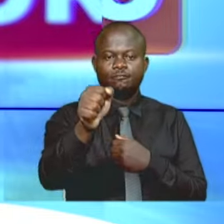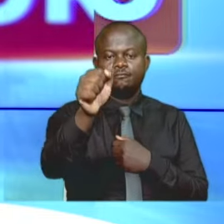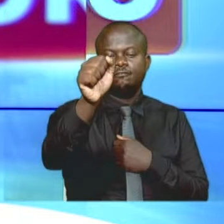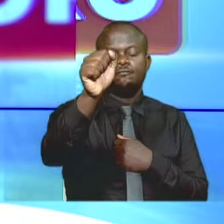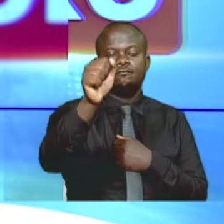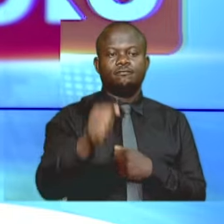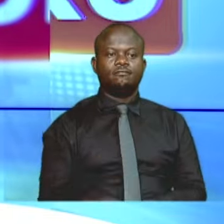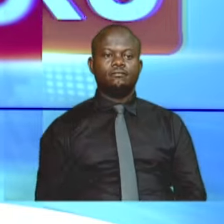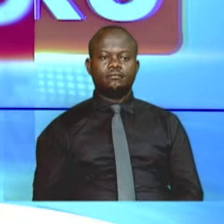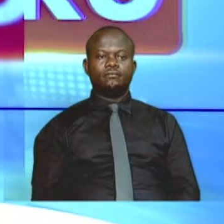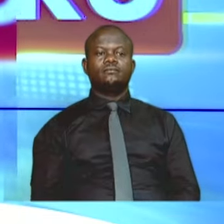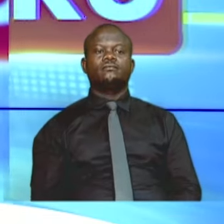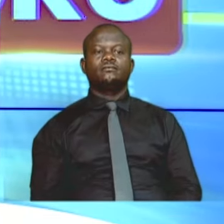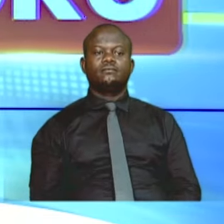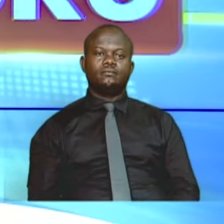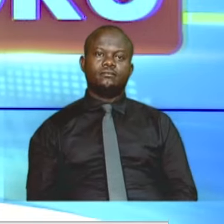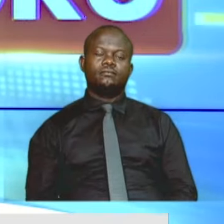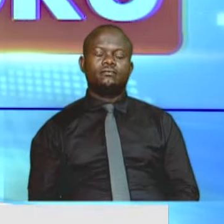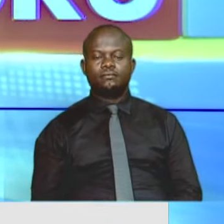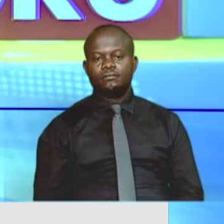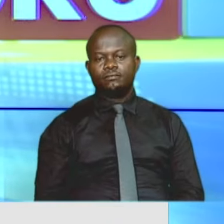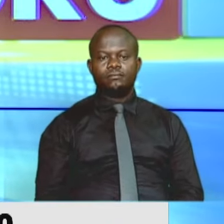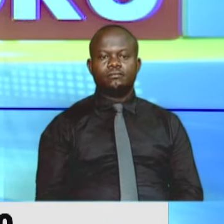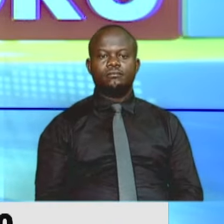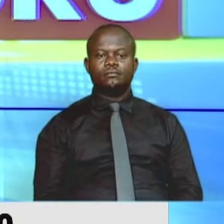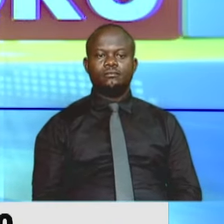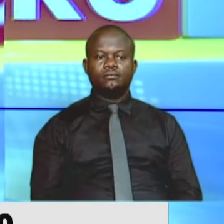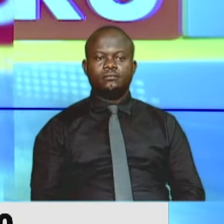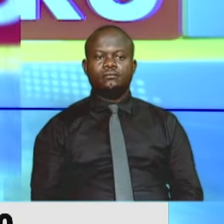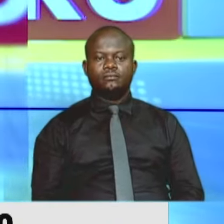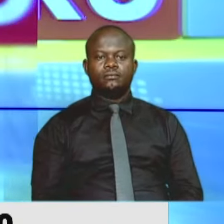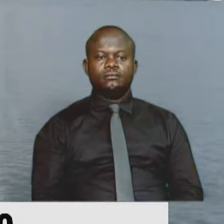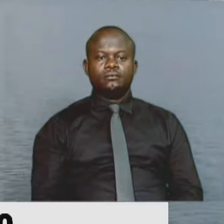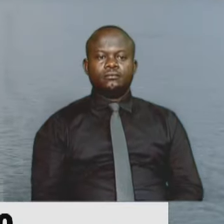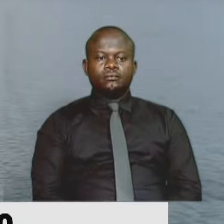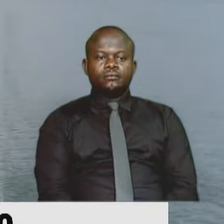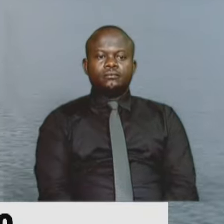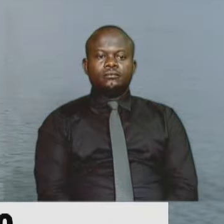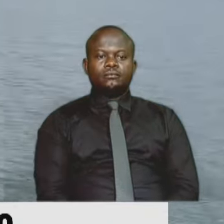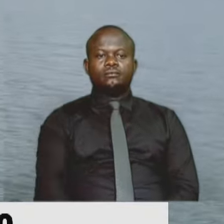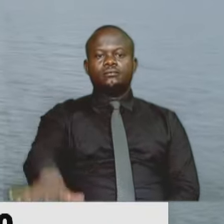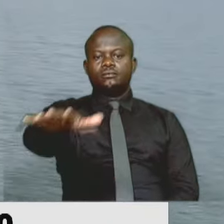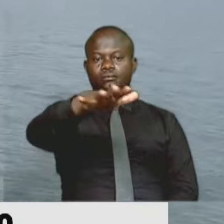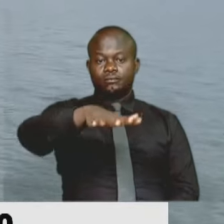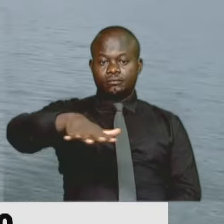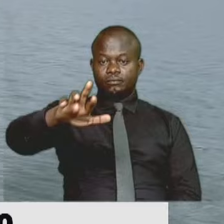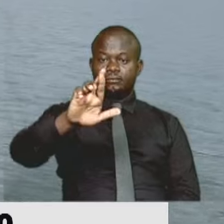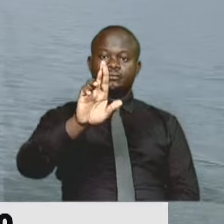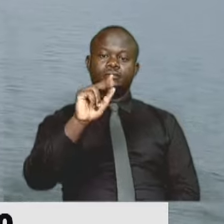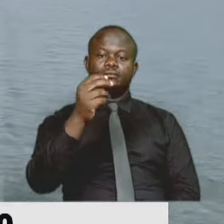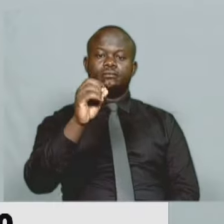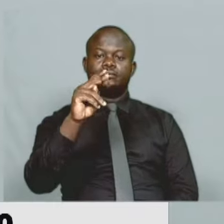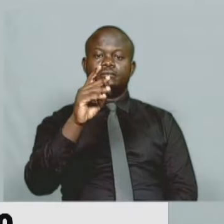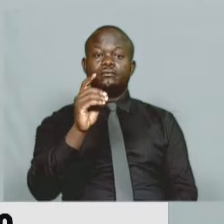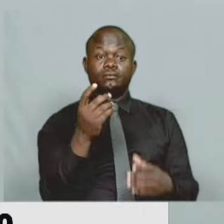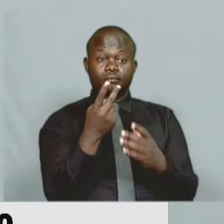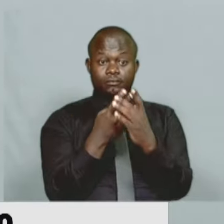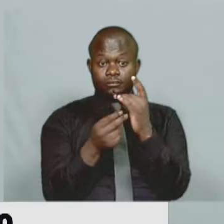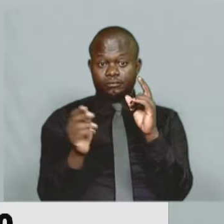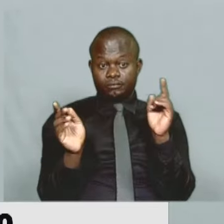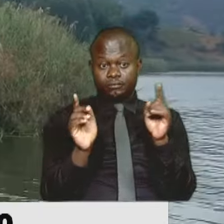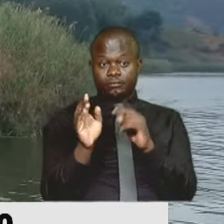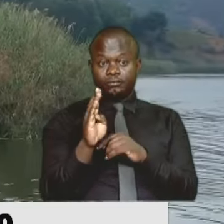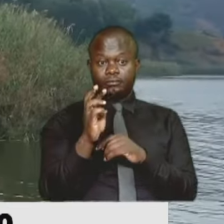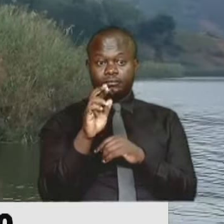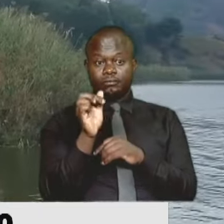Ishimwe afatanyije na Oscar Nigena bafite ibindi kuri inkuru. Ikiyaga cya Ruhondo ni impanga y'icyaburera. Umubare